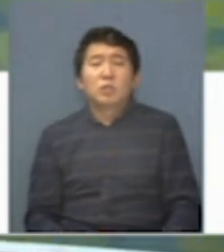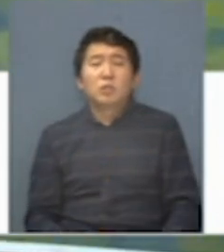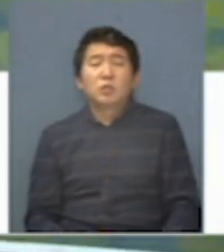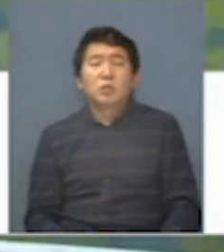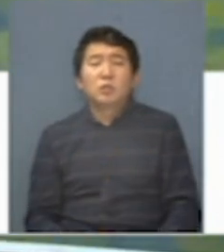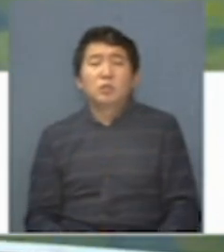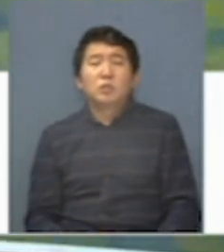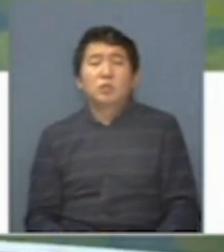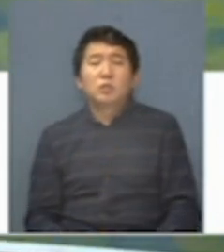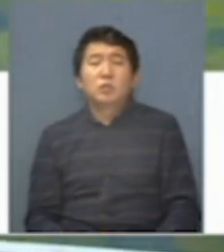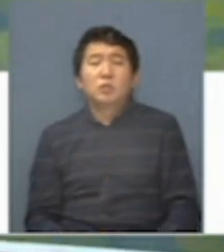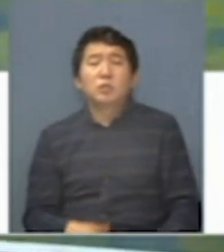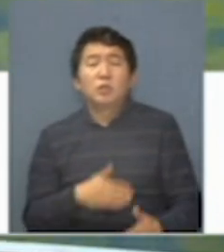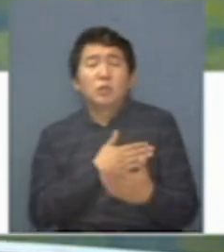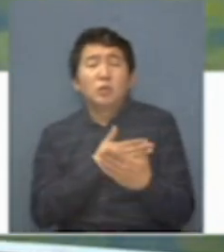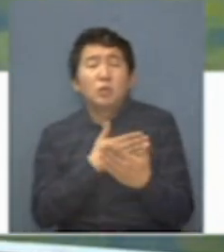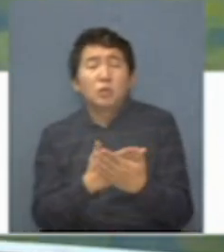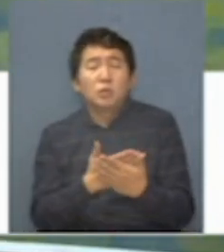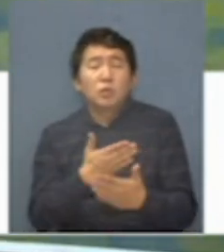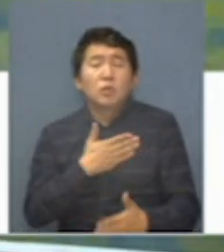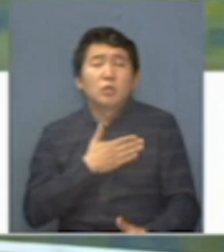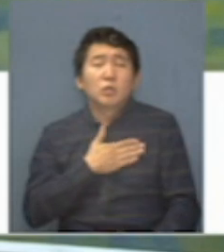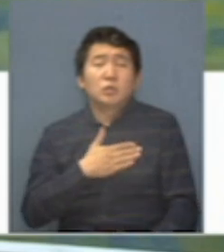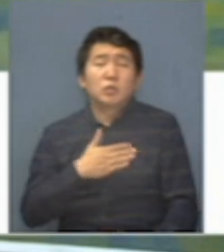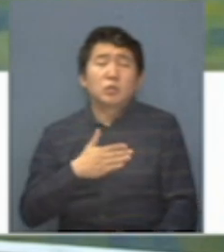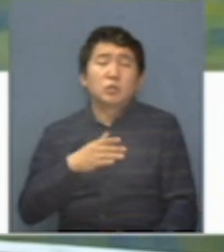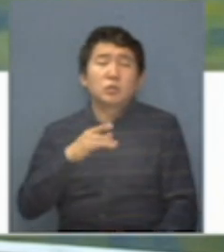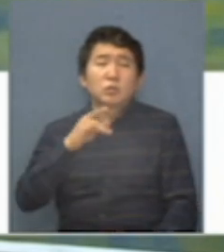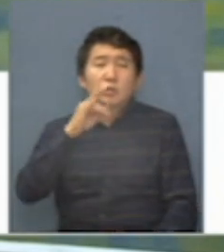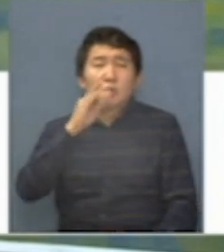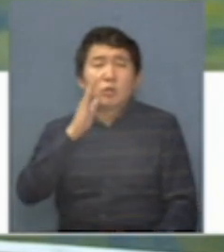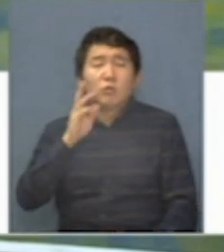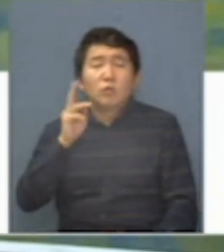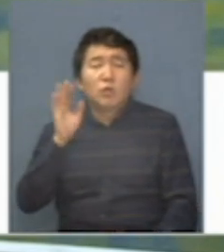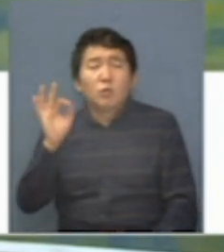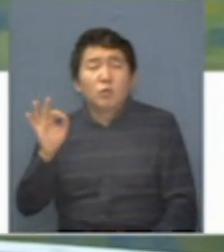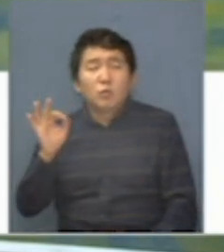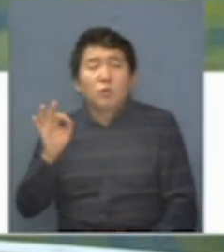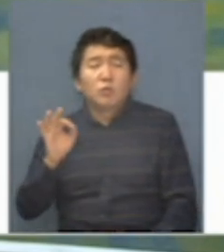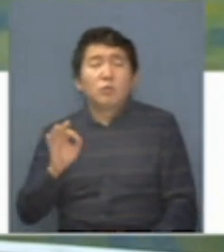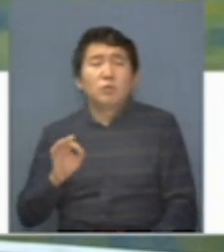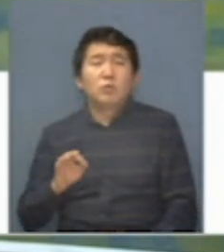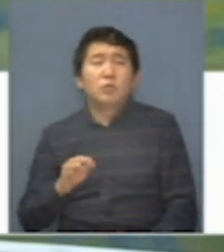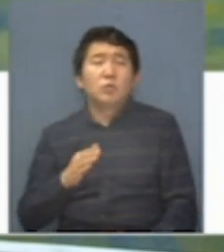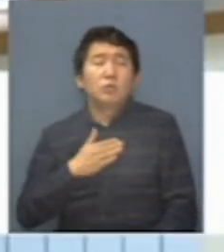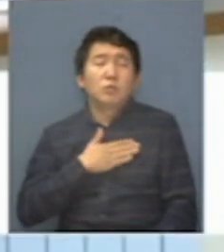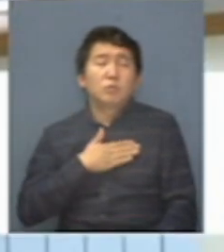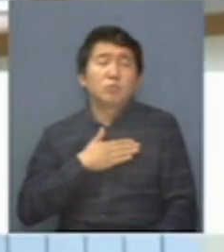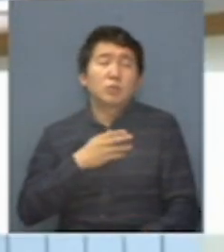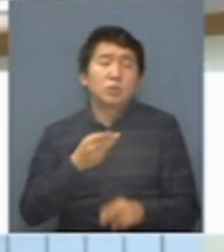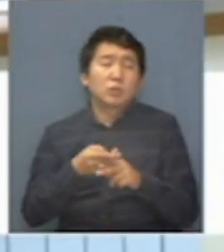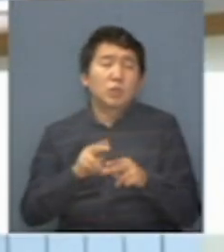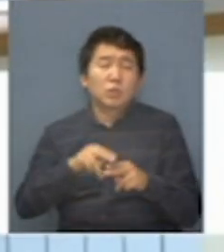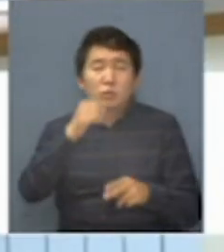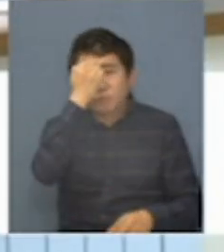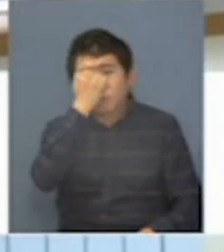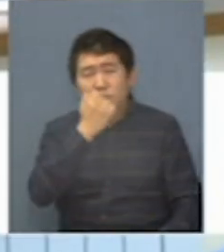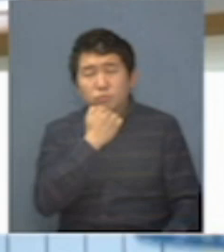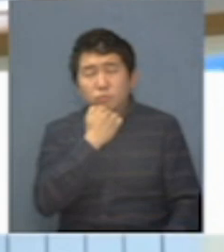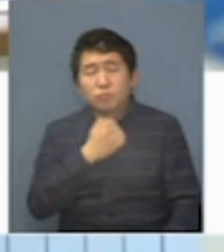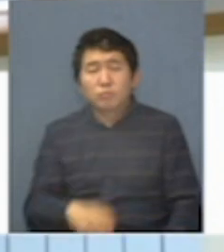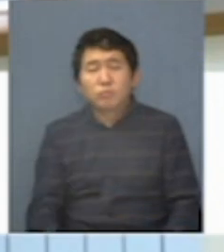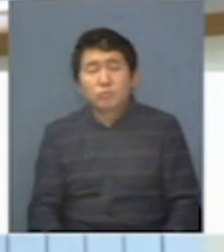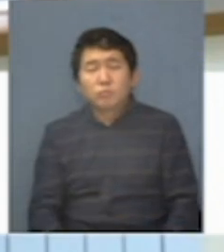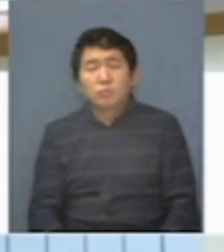патриоты большие. Это патриоты нашего края, они пишут «Восточный Казахстан», и мы им за это благодарны. Творческое объединение